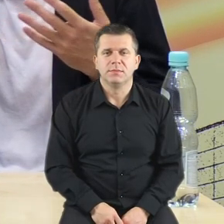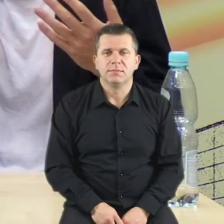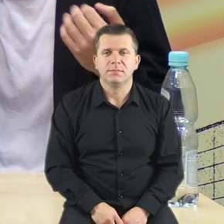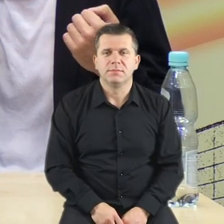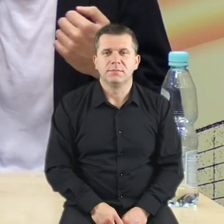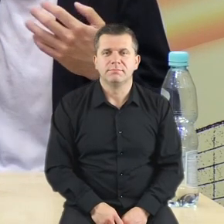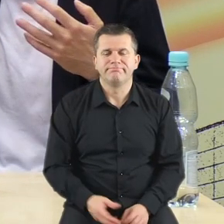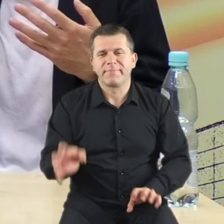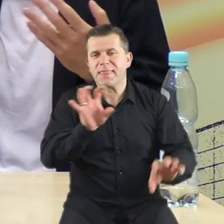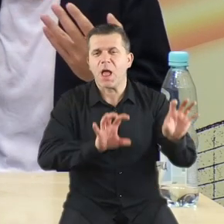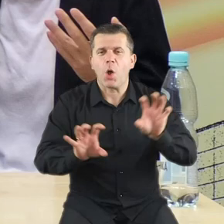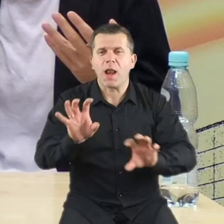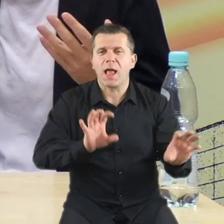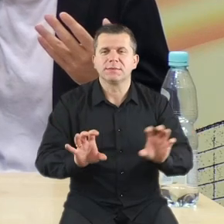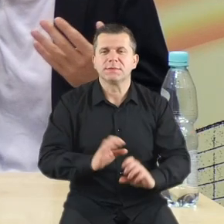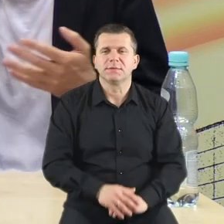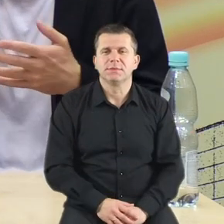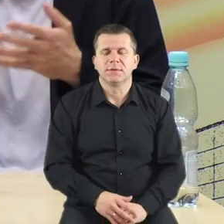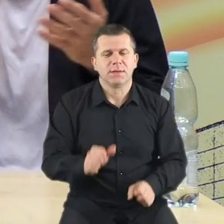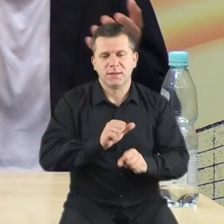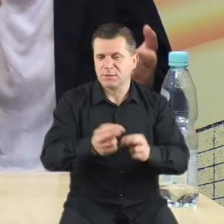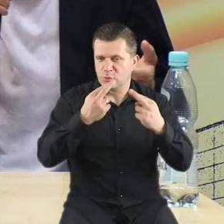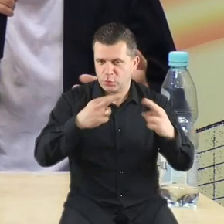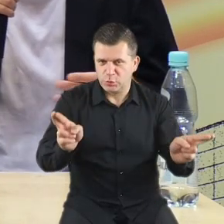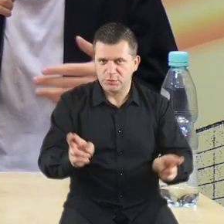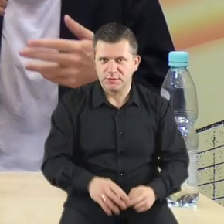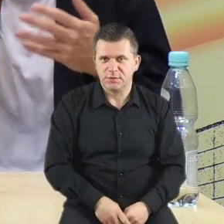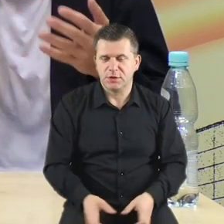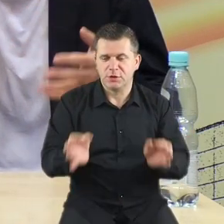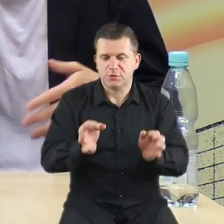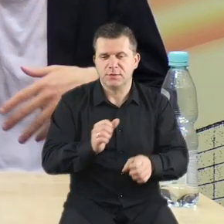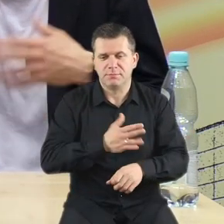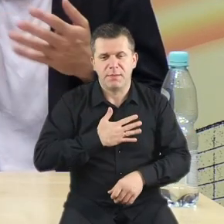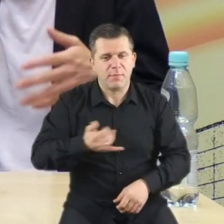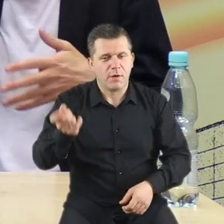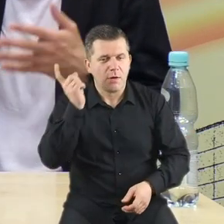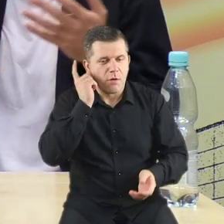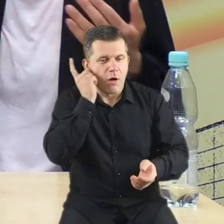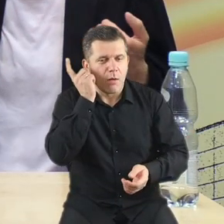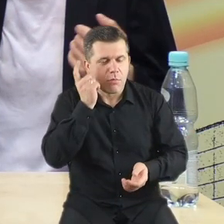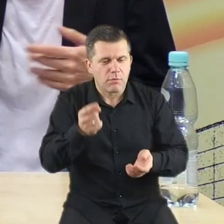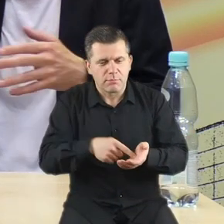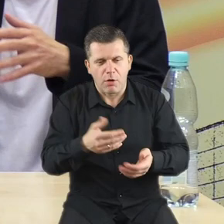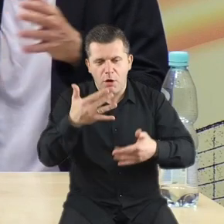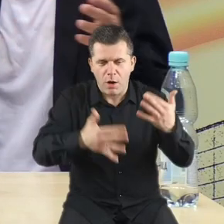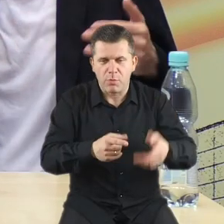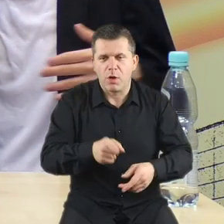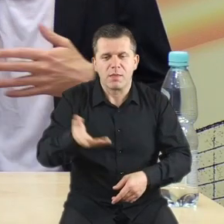dekoracje są różne, prawda? No dzisiaj mamy telefony komórkowe, komputery i tak dalej, tego oni wszystkiego nie mieli, no